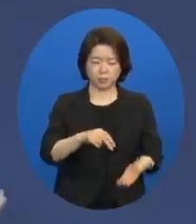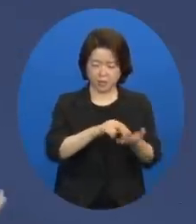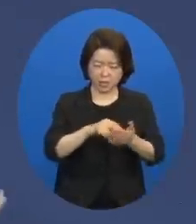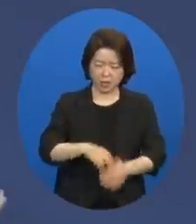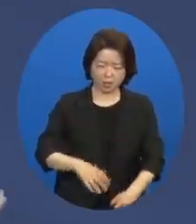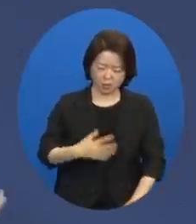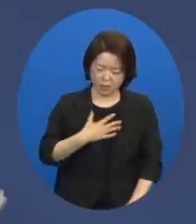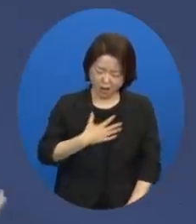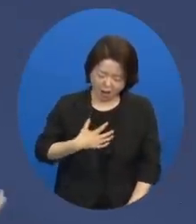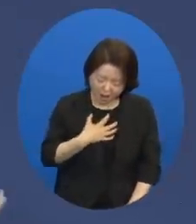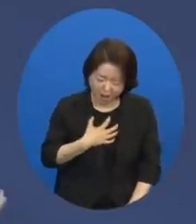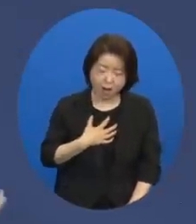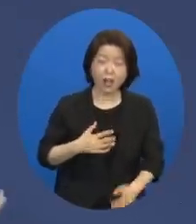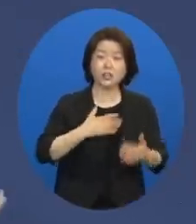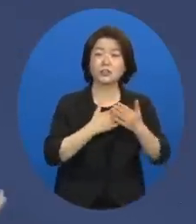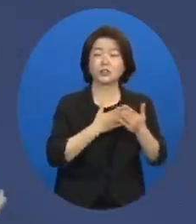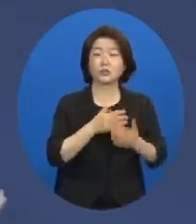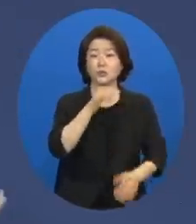미칠 것 같은 두려움.